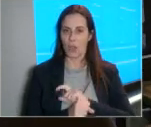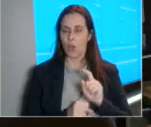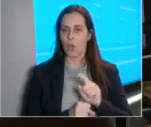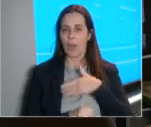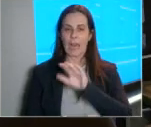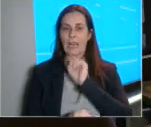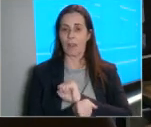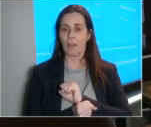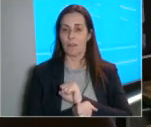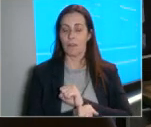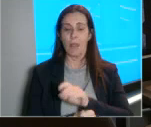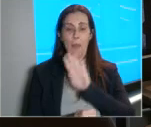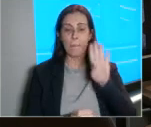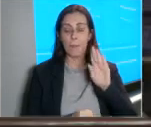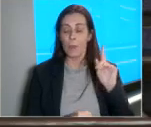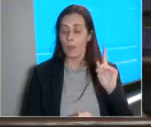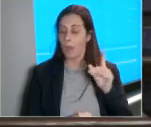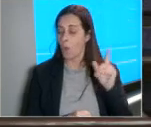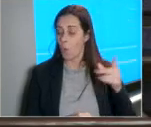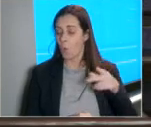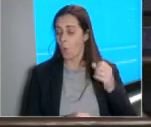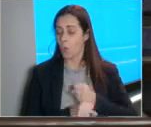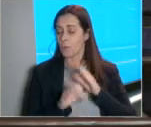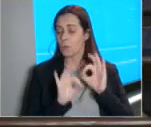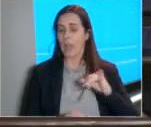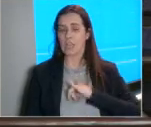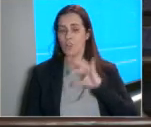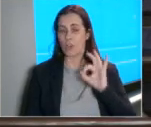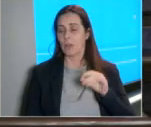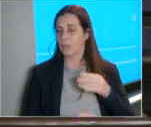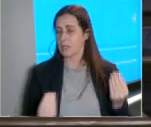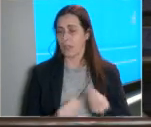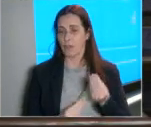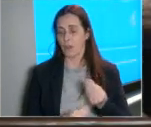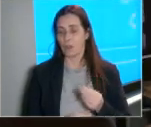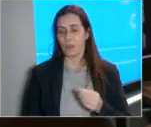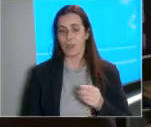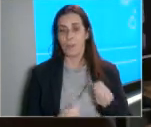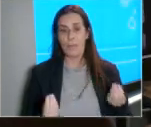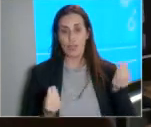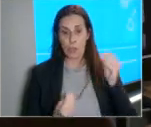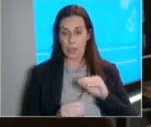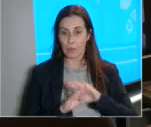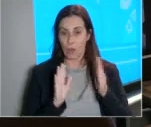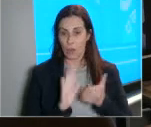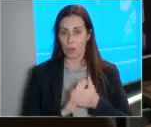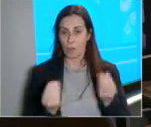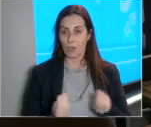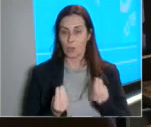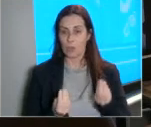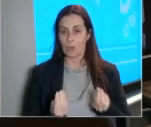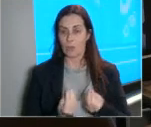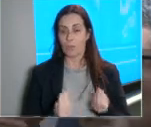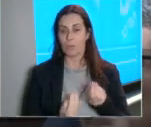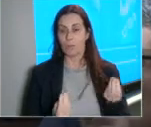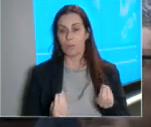להיכנס לכלא, הוא מושך את כל המדינה למען האינטרס הזה, כן. וזה דבר שהוא עצב. עכשיו, בנוסף לכל זה, בנוסף לכל ההתנהגות